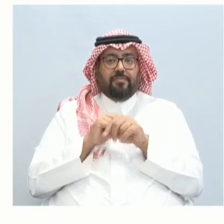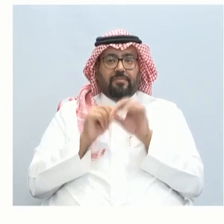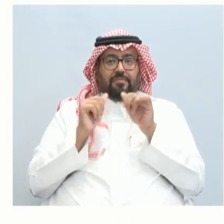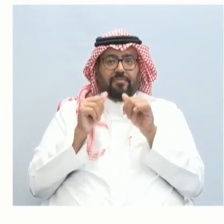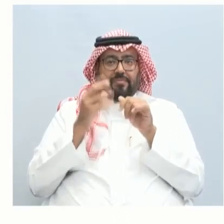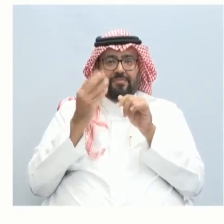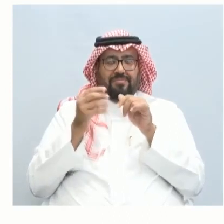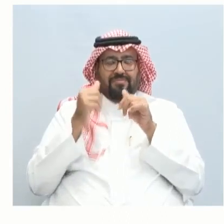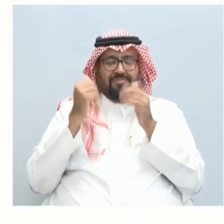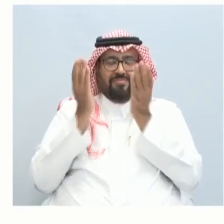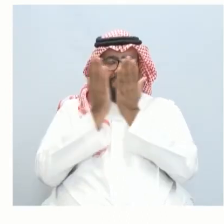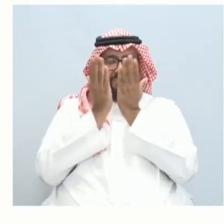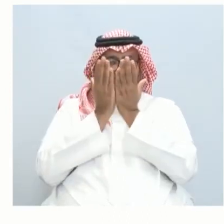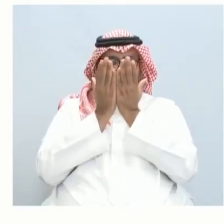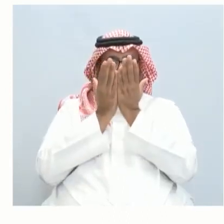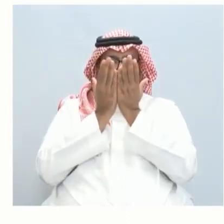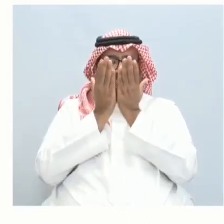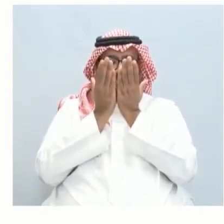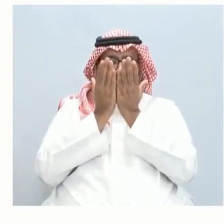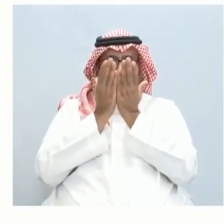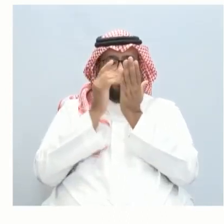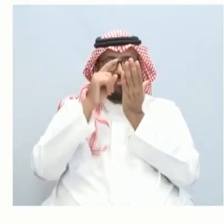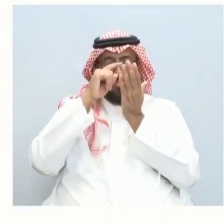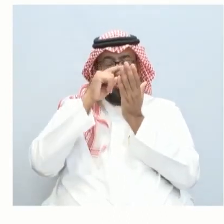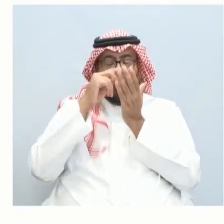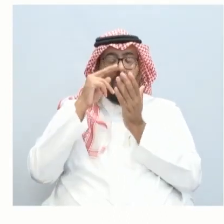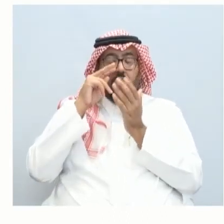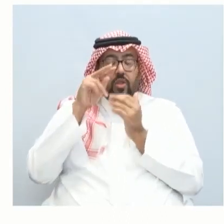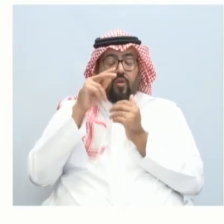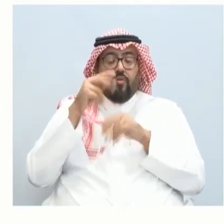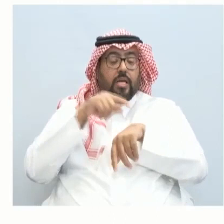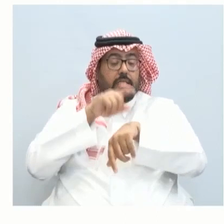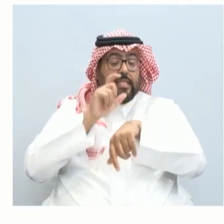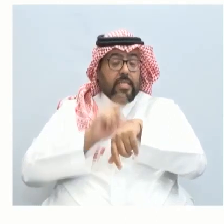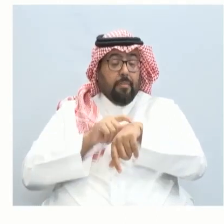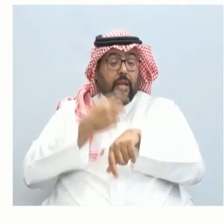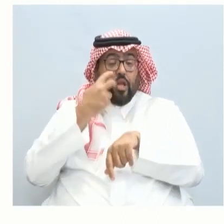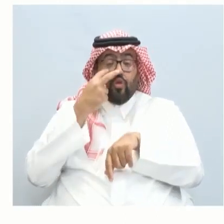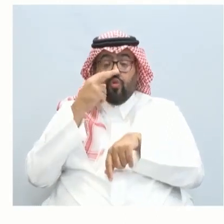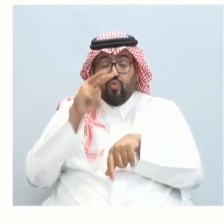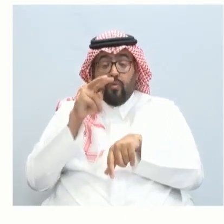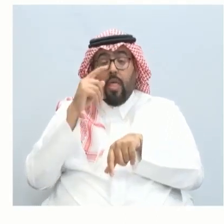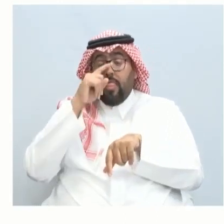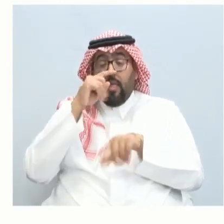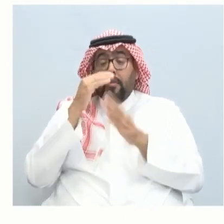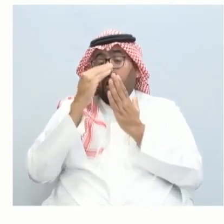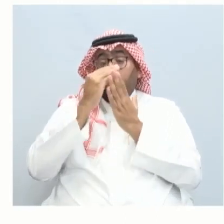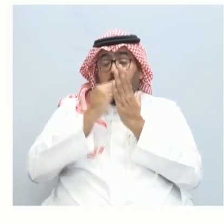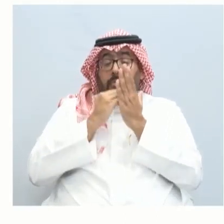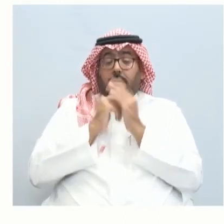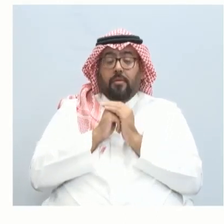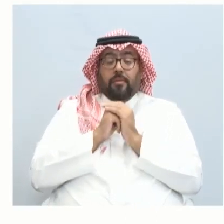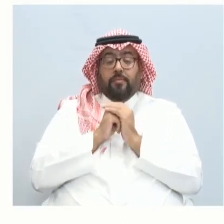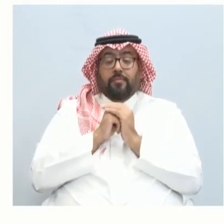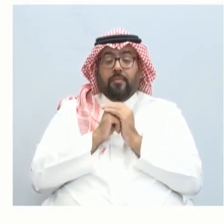ابنائي وبنات الطلاب لابد ان نضع الزمن امام اعيننا في ترتيب اولوياتنا